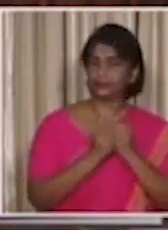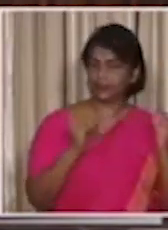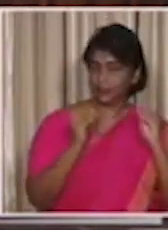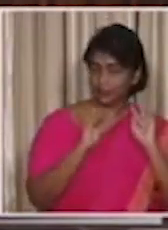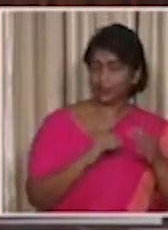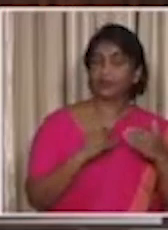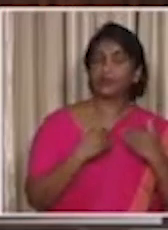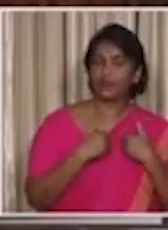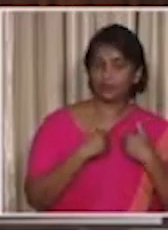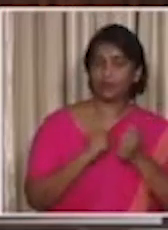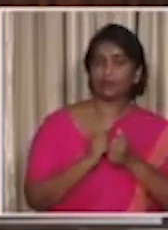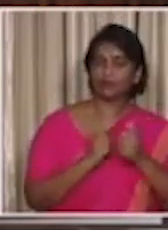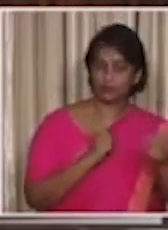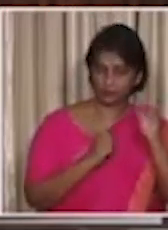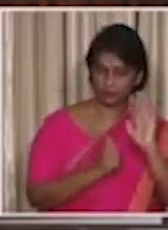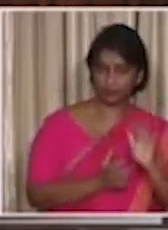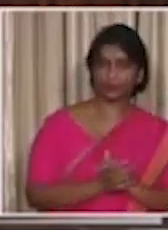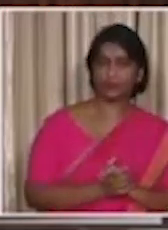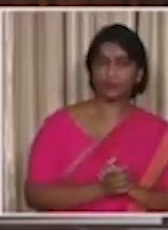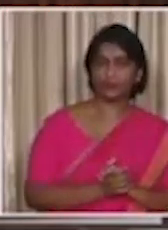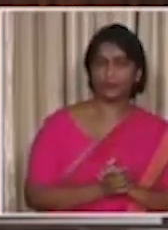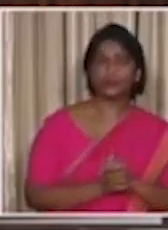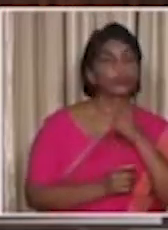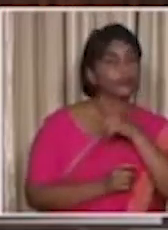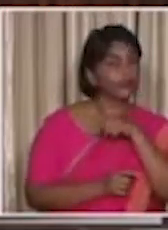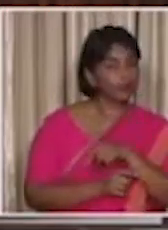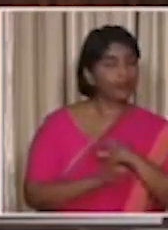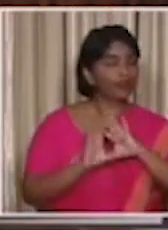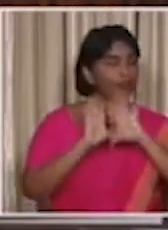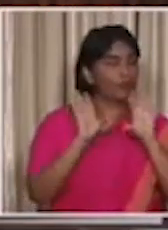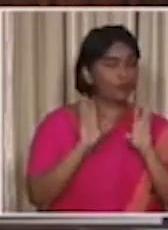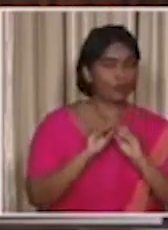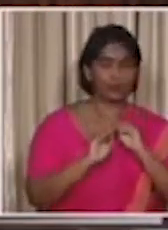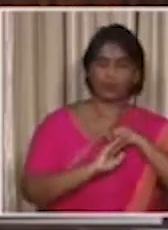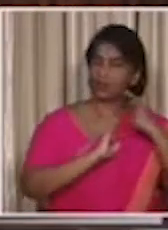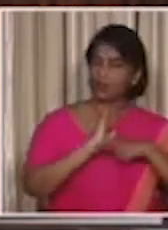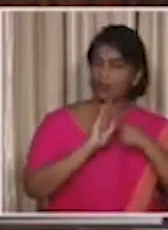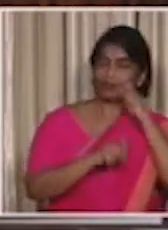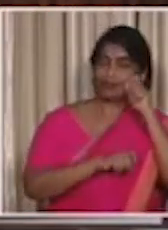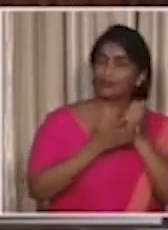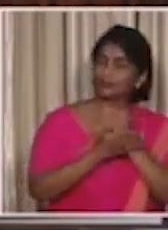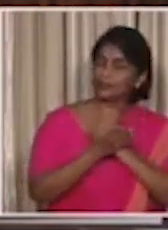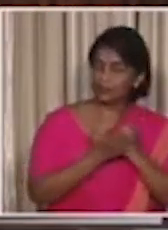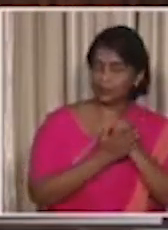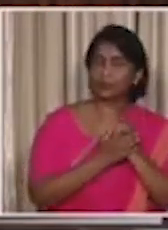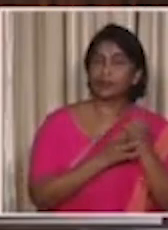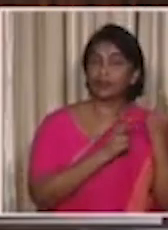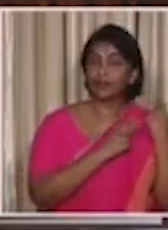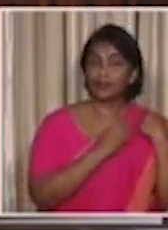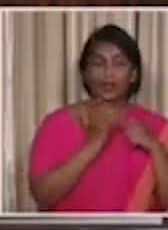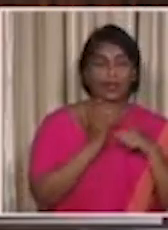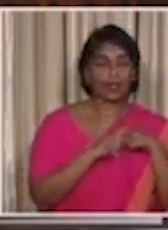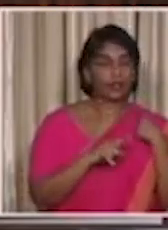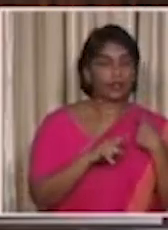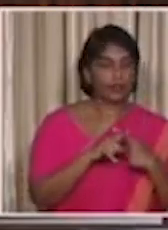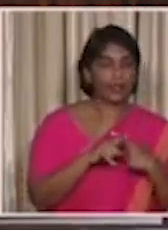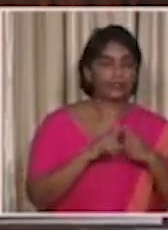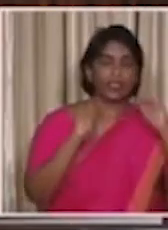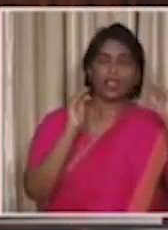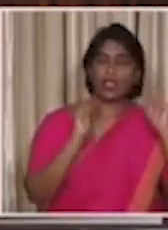ගැනීමට අප කටයුතු කළ යුතුයි එවිට පොදුවේ සමස්ත ජනතාව වෙත පැටවී ඇති බදු බර අඩු